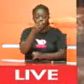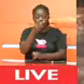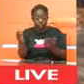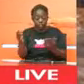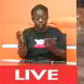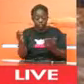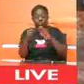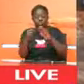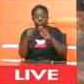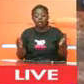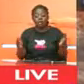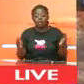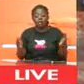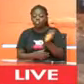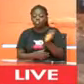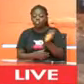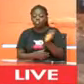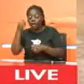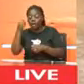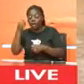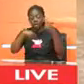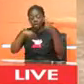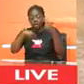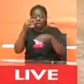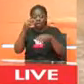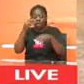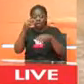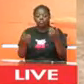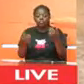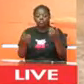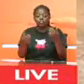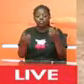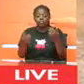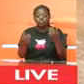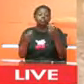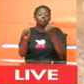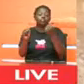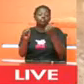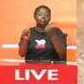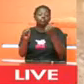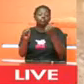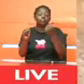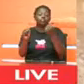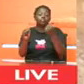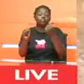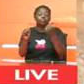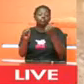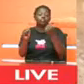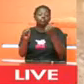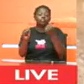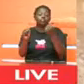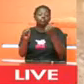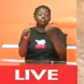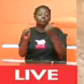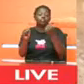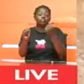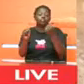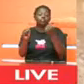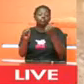balimu ng'eyungula ezziga oluvannyuma lw'omuliro okusanya ebintu byabwe byonna. Mu kisa kino abaana ne bamaama baabwe basula mu